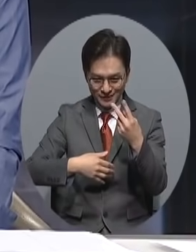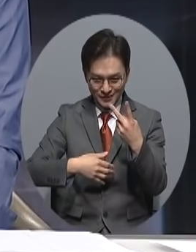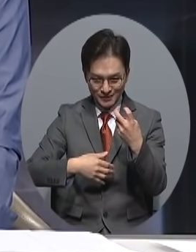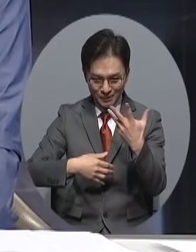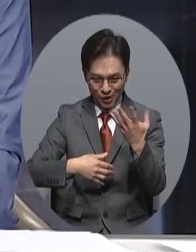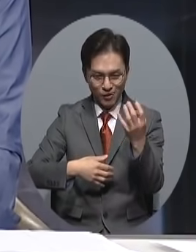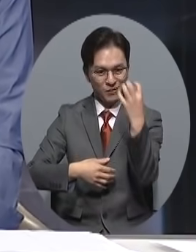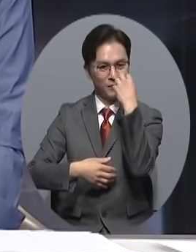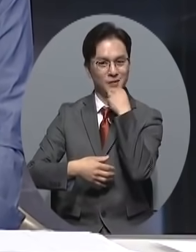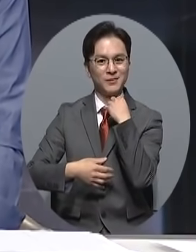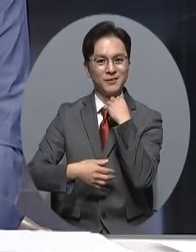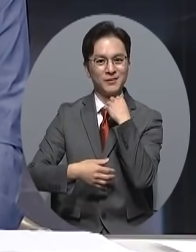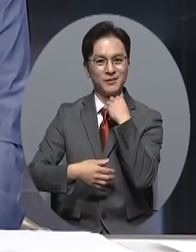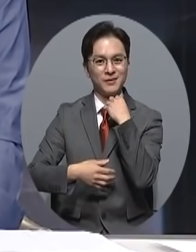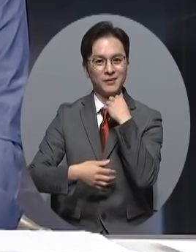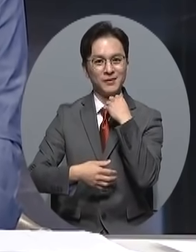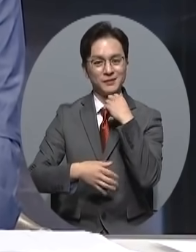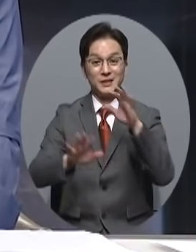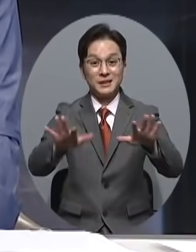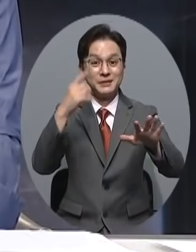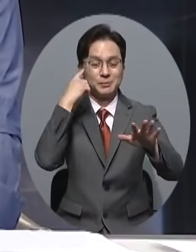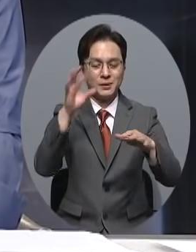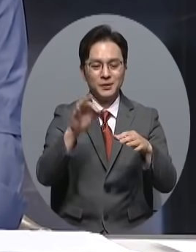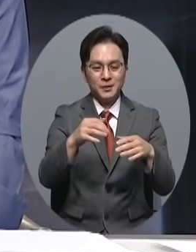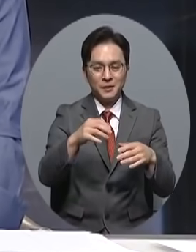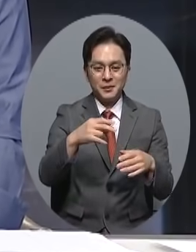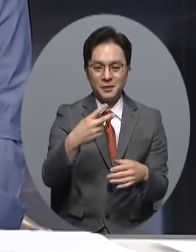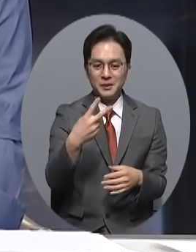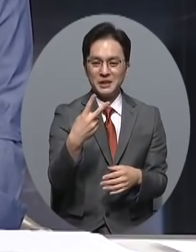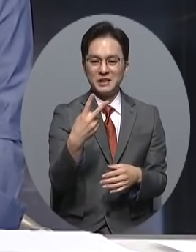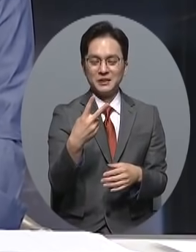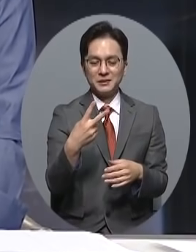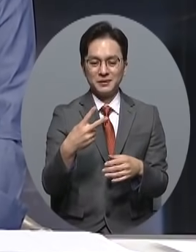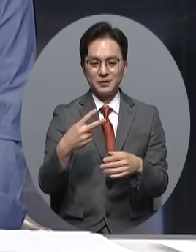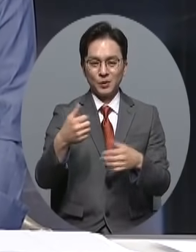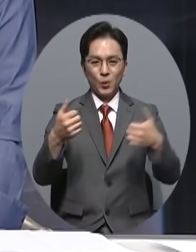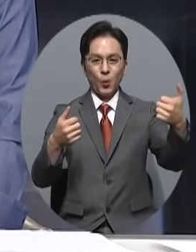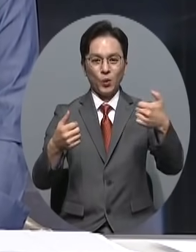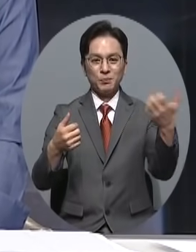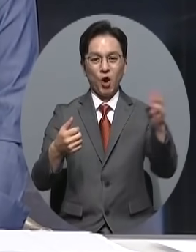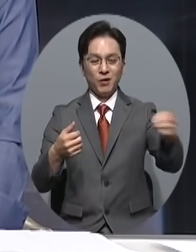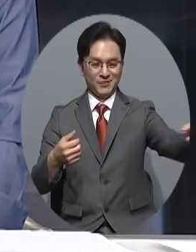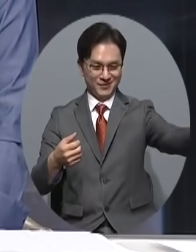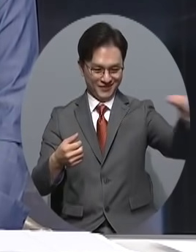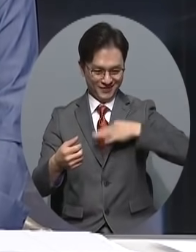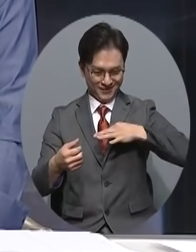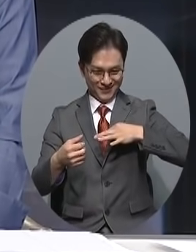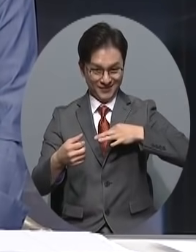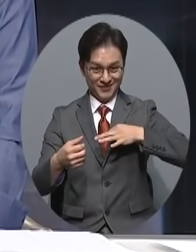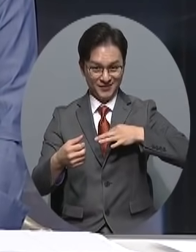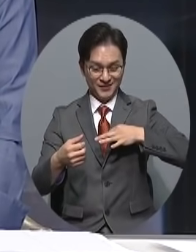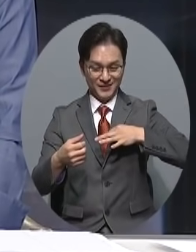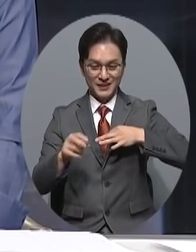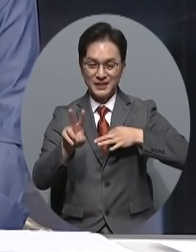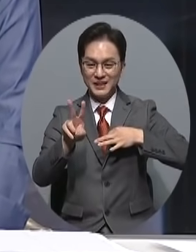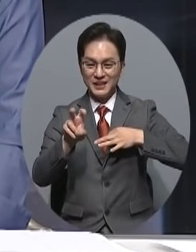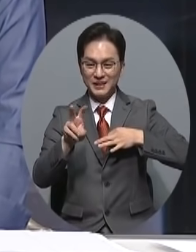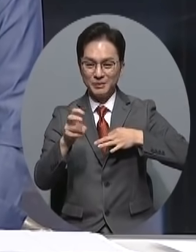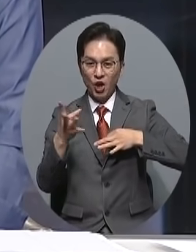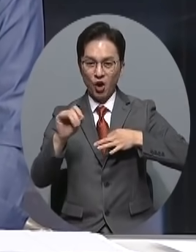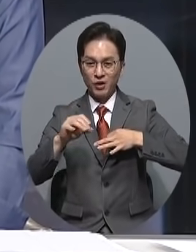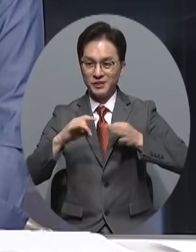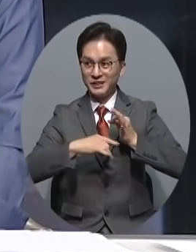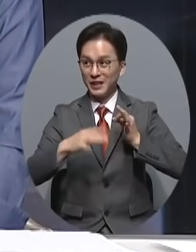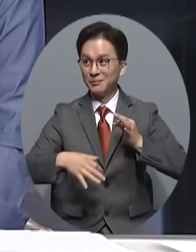줘야 됐었을 이유가 있을까요? 그리고 그거를 받았을 때 회사에서 주는 거 뭐 아들 입장에서는 받을